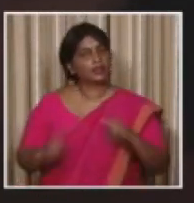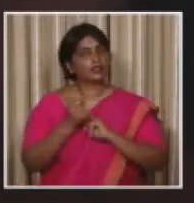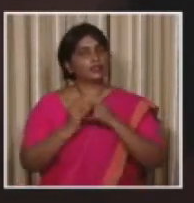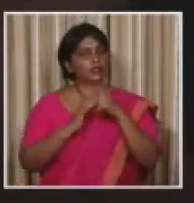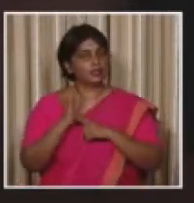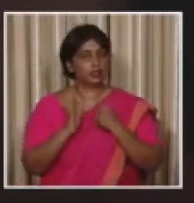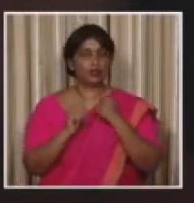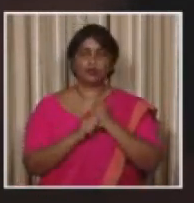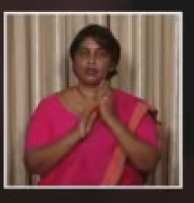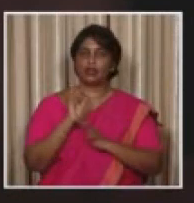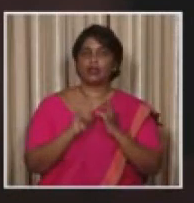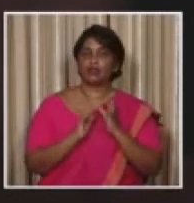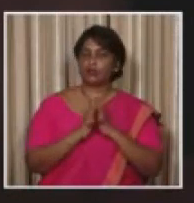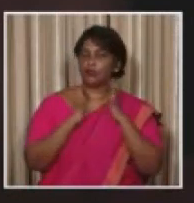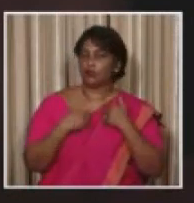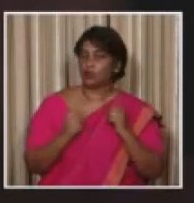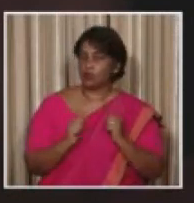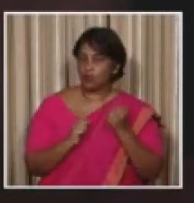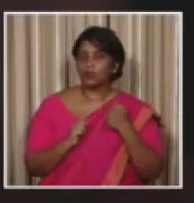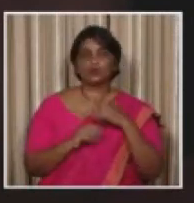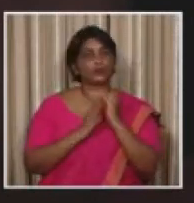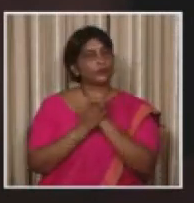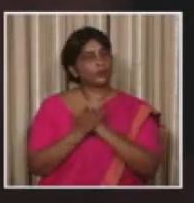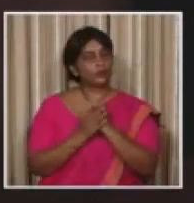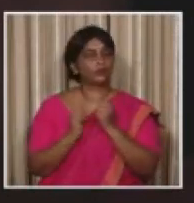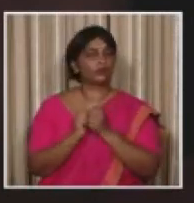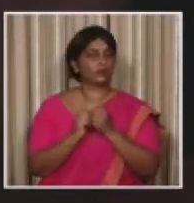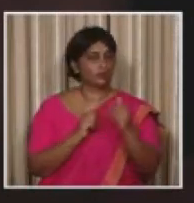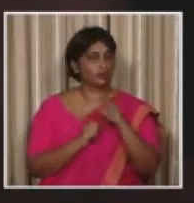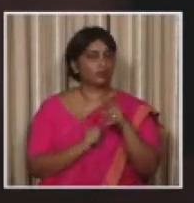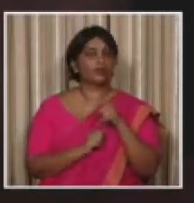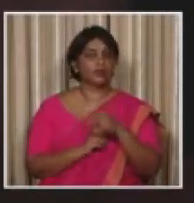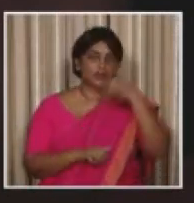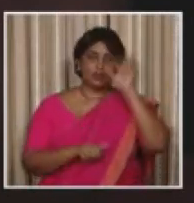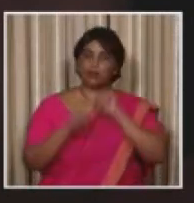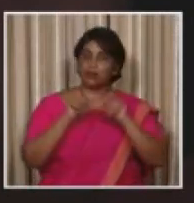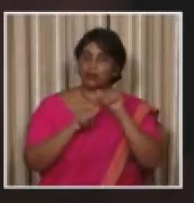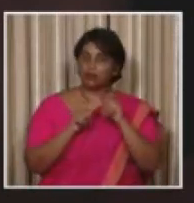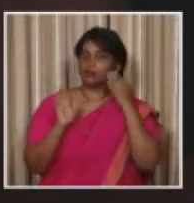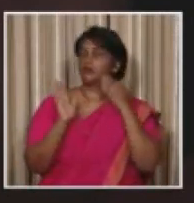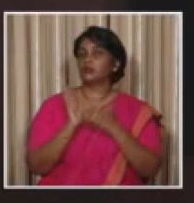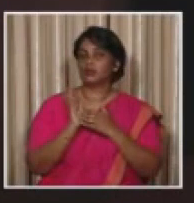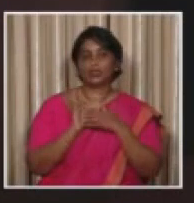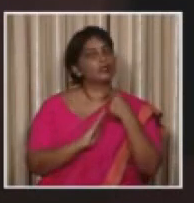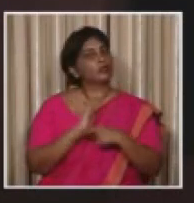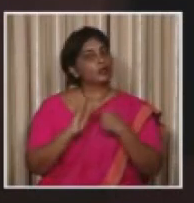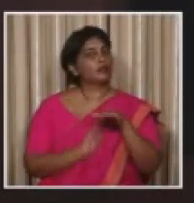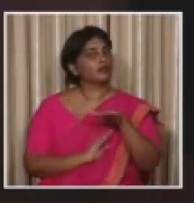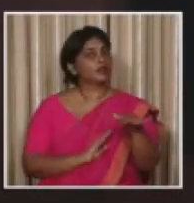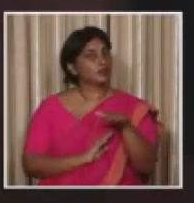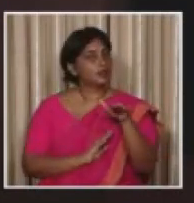राज्य मालितुमाइताम उत्साहवंत विधियर मेसियलु कार्या निष्ठकराने आयुर्वेद प्रतिकर्म क्रमे लांकीय समाज